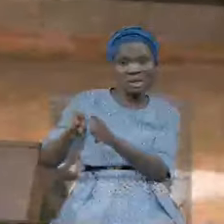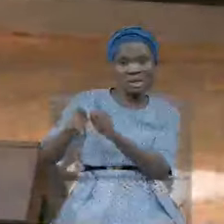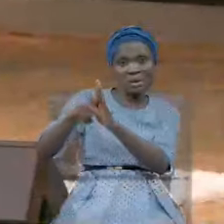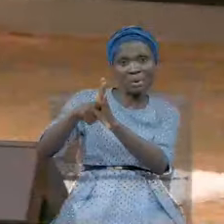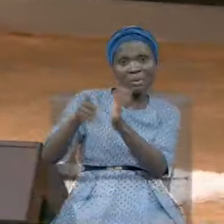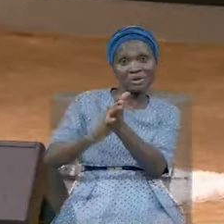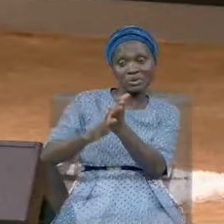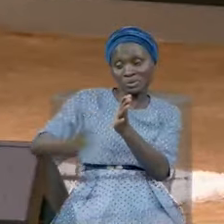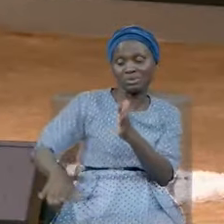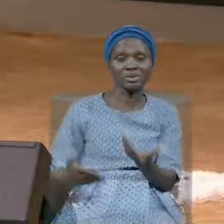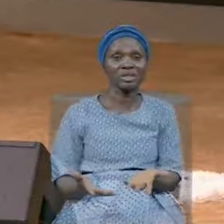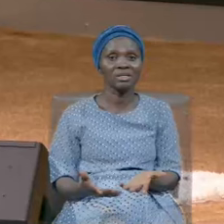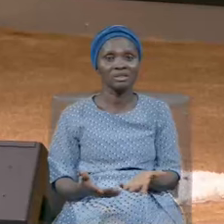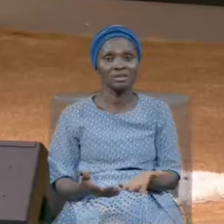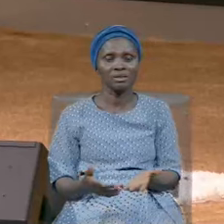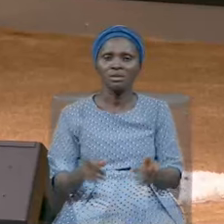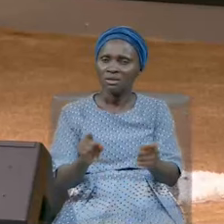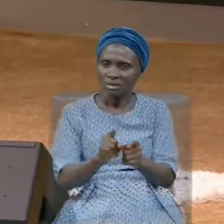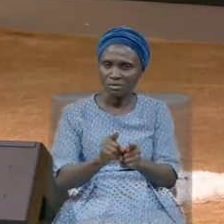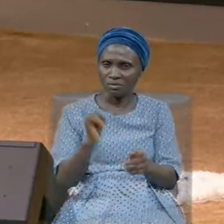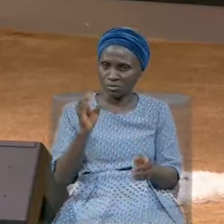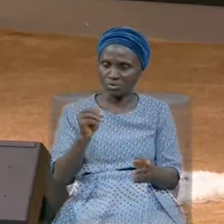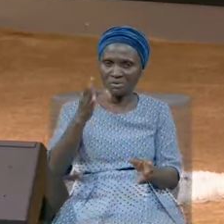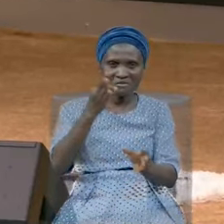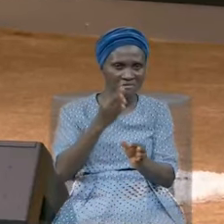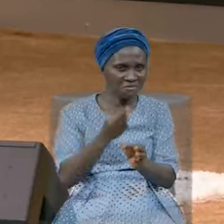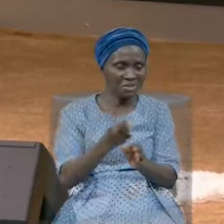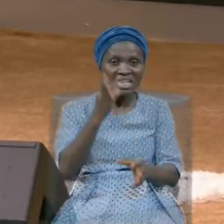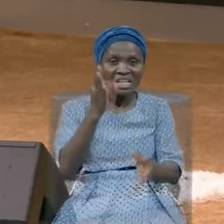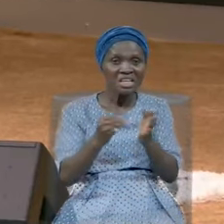Il en est ainsi de la foi. Si elle n'a pas la douceur, si elle n'a pas